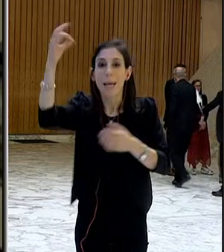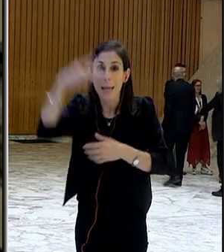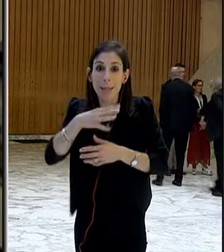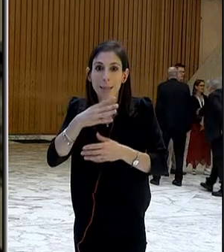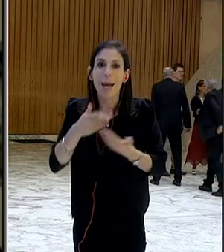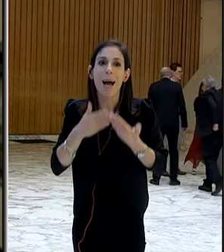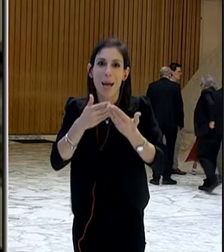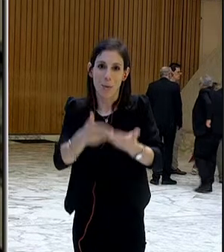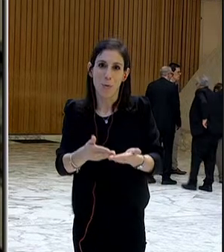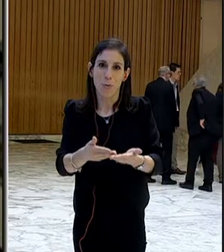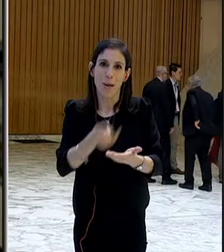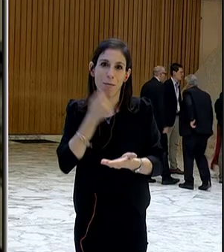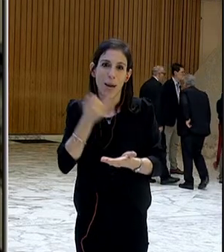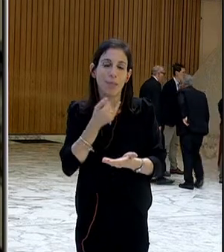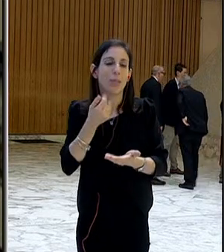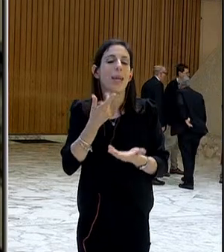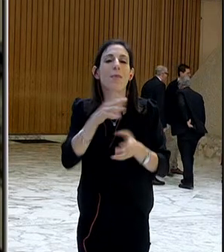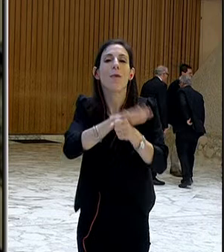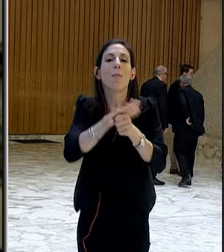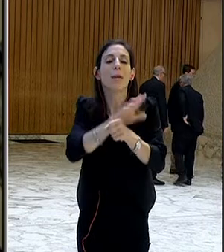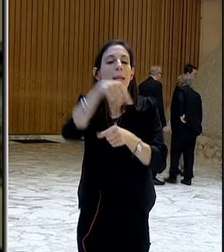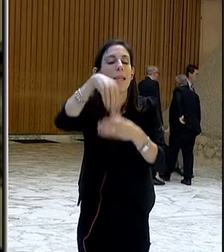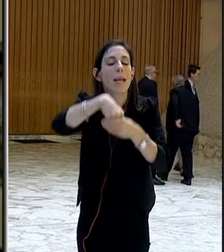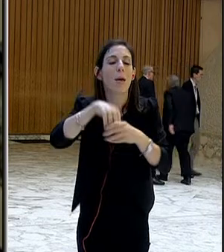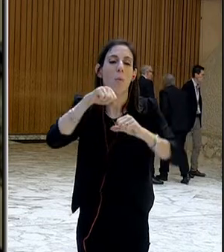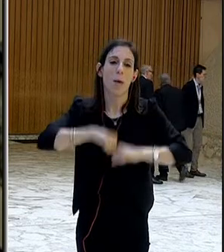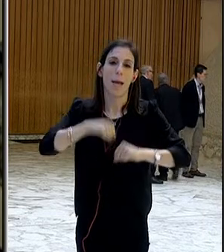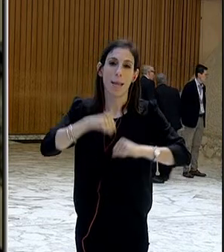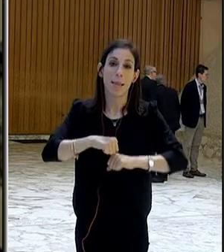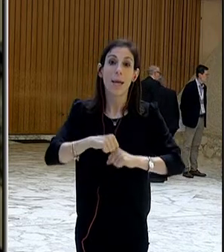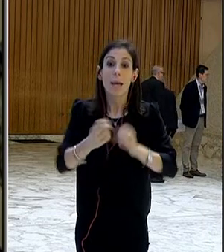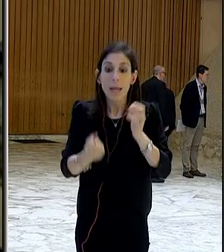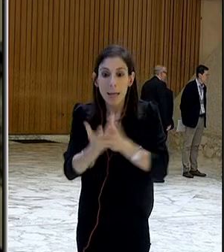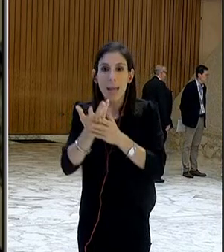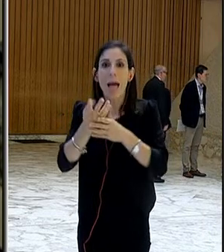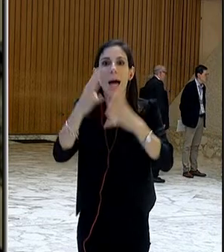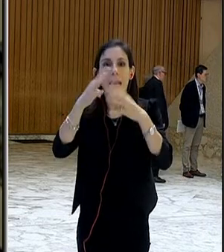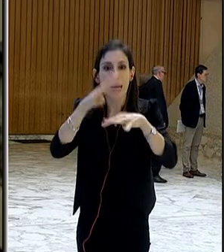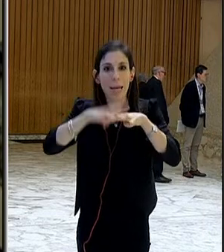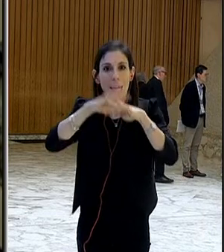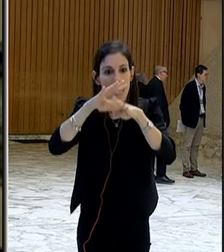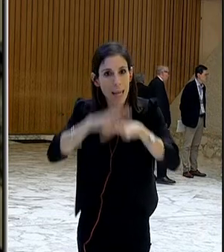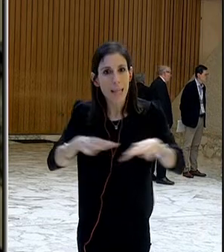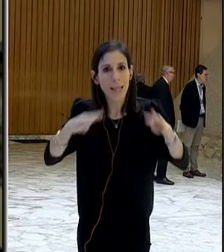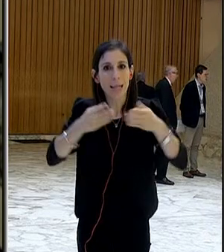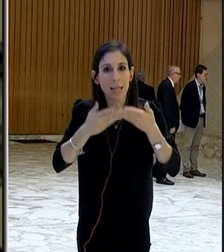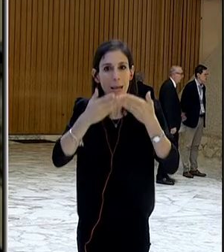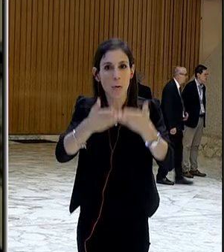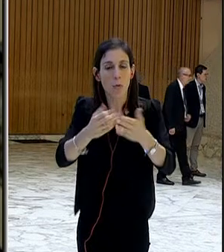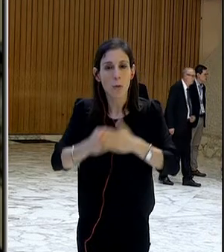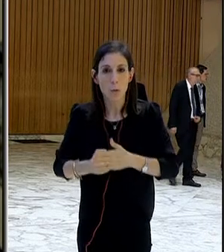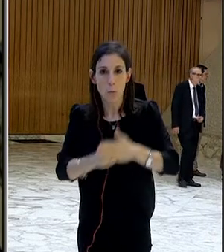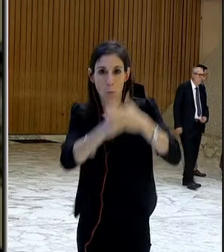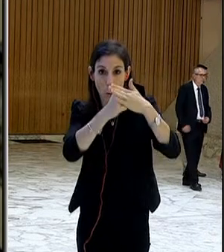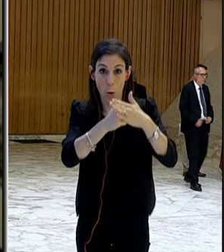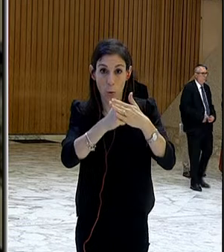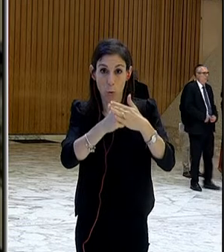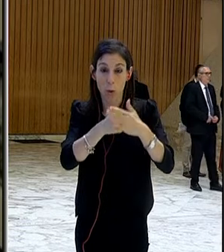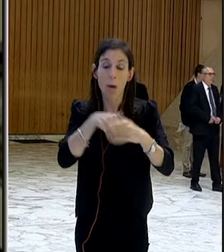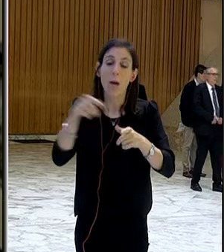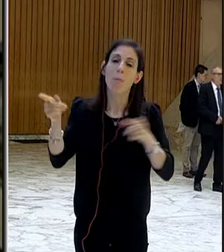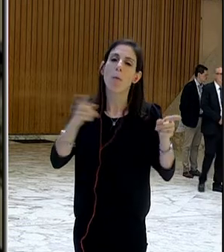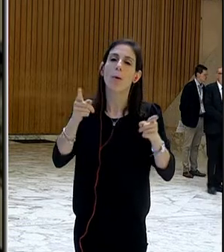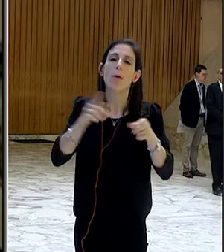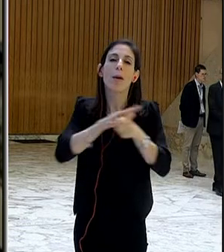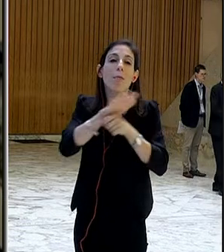les familles. Elle crée un réseau de solidarité dans un monde où les grandes familles sont de plus en plus dispersées géographiquement à cause de